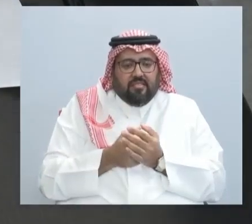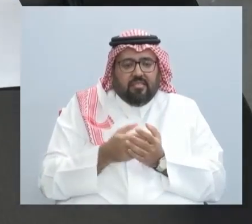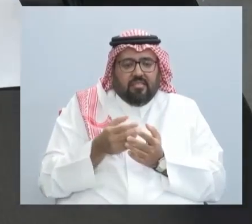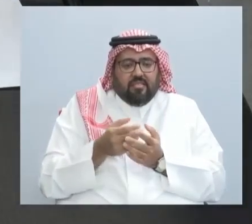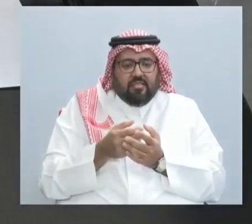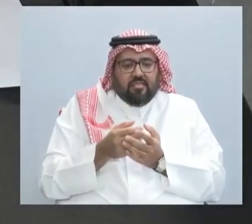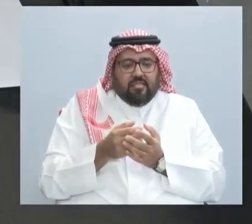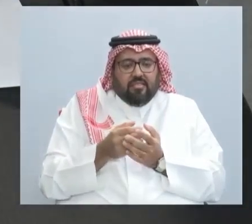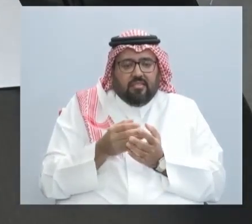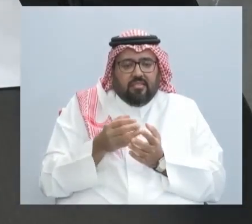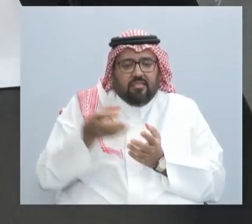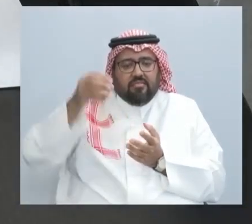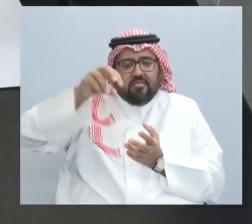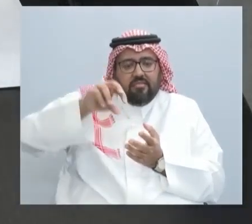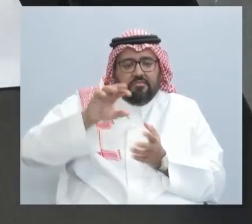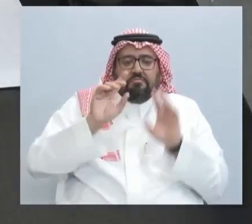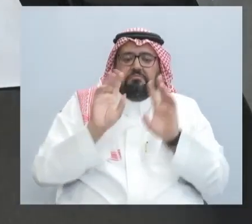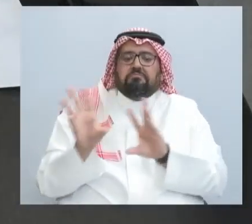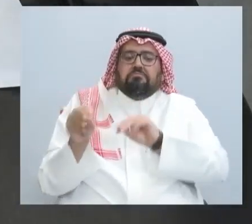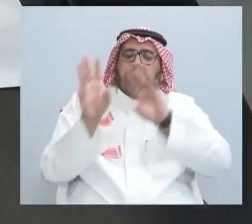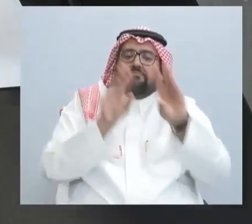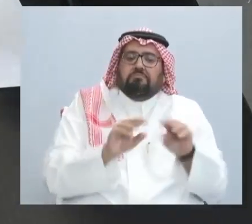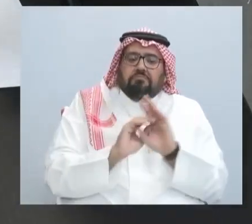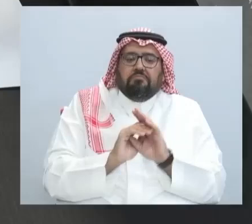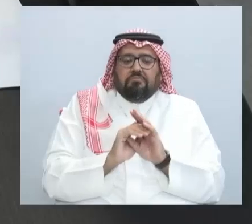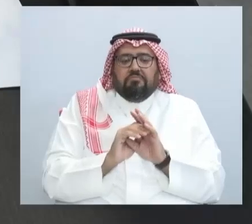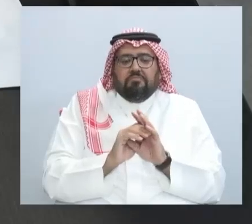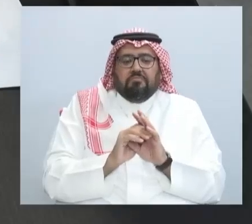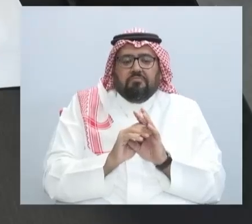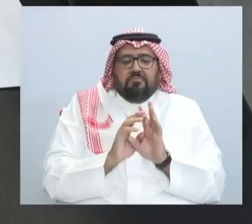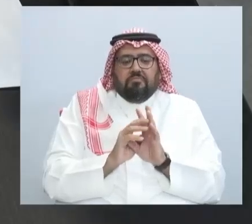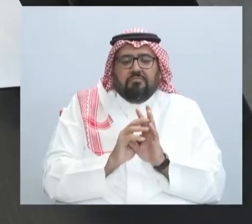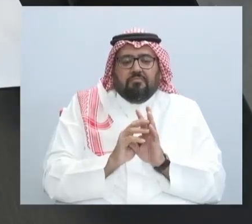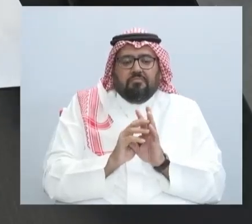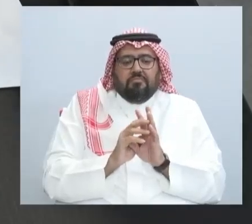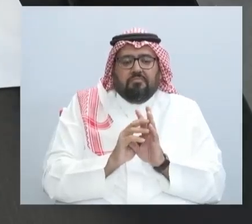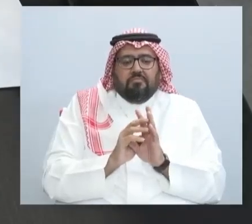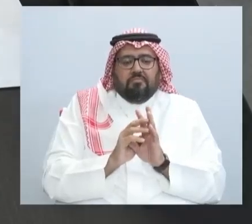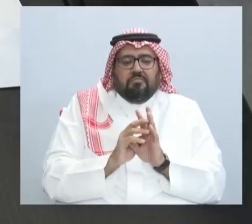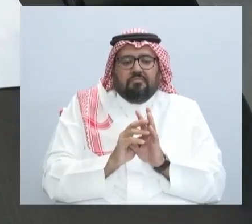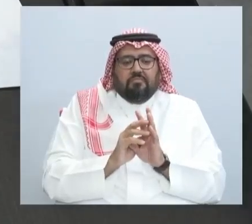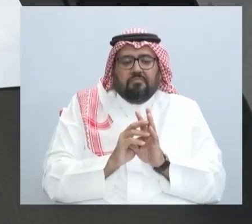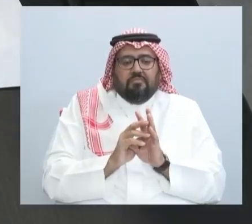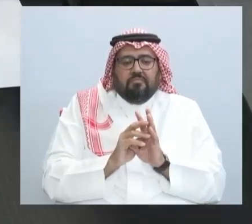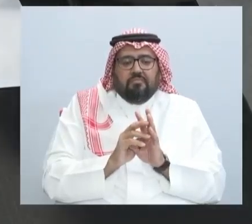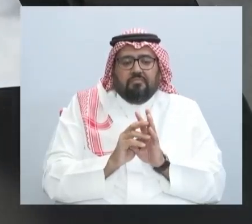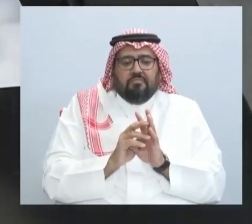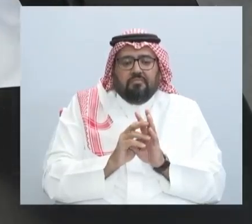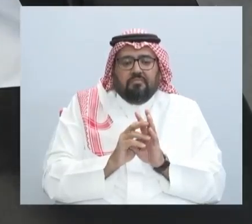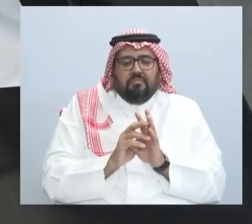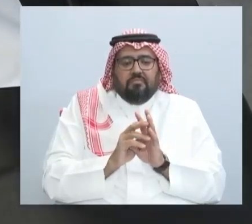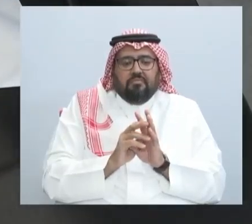تلاحظون بقي الحصى في الاعلى وانفصل بذلك عن الرمل اذا قمنا باعاده